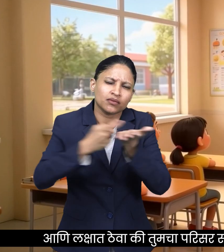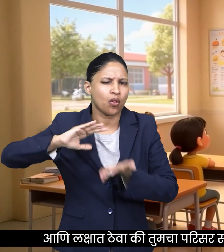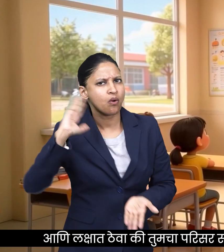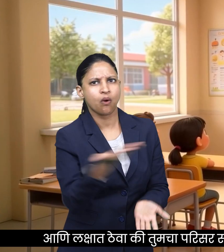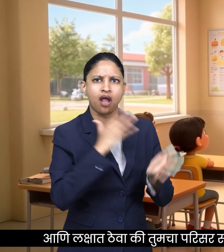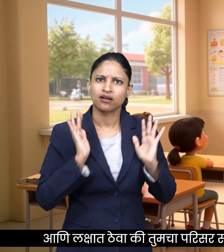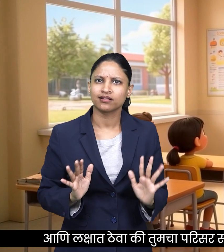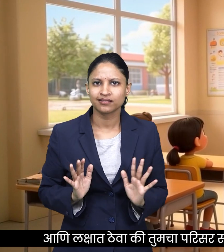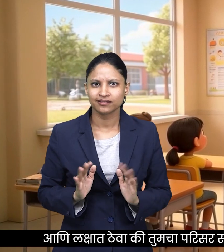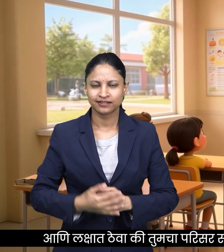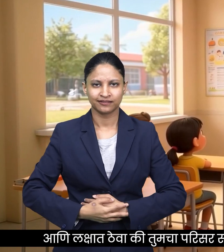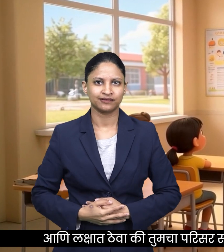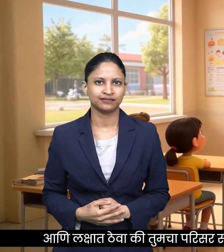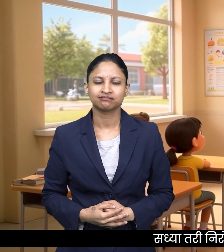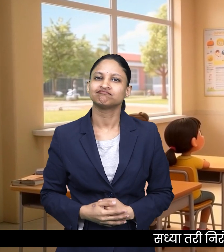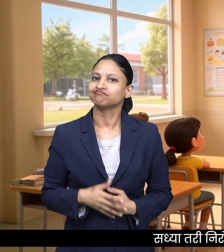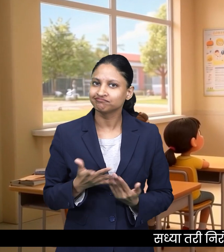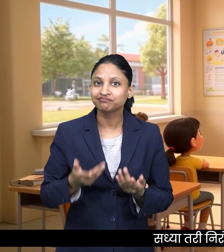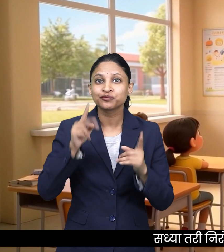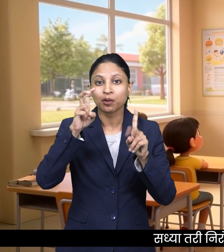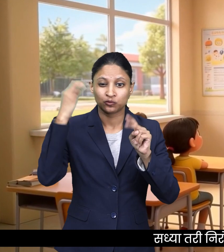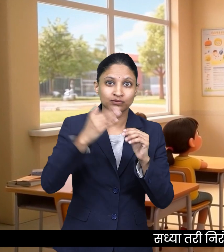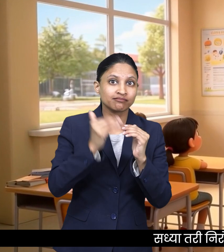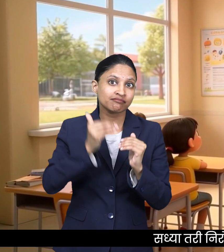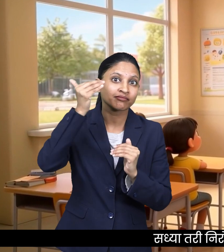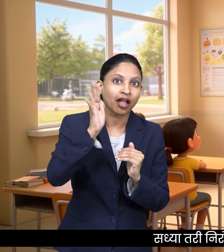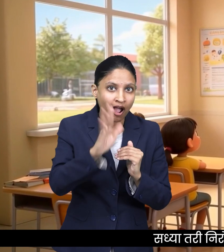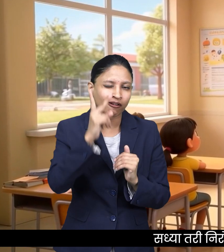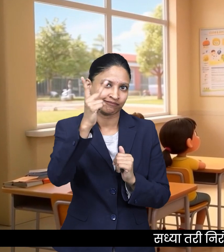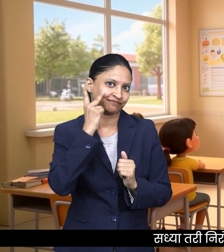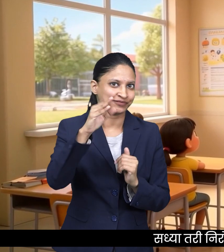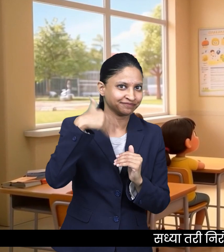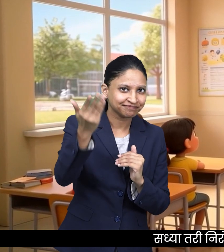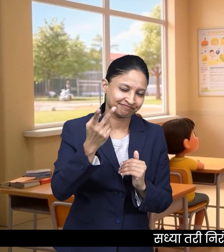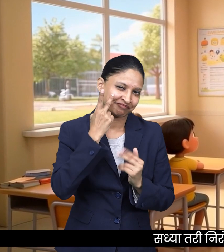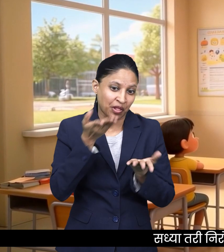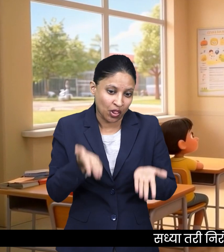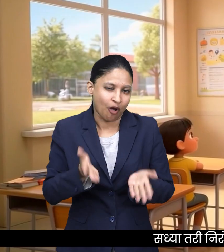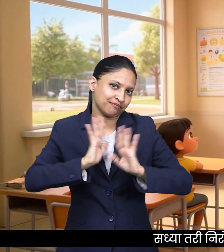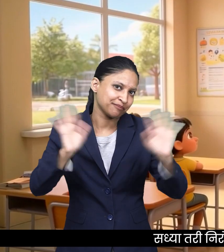सध्या तरी निरोप. पुढच्या सत्रात भेटूया.